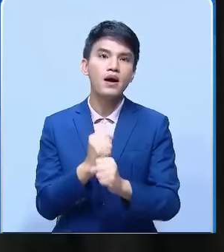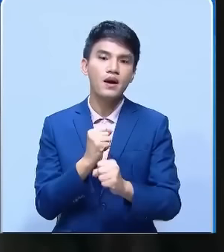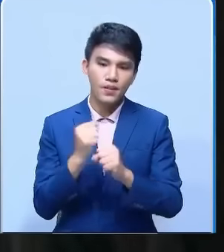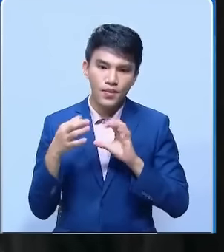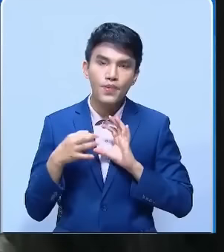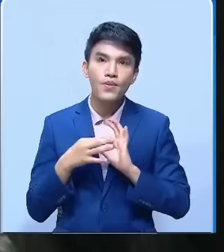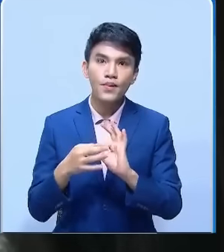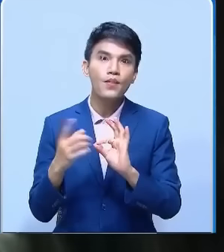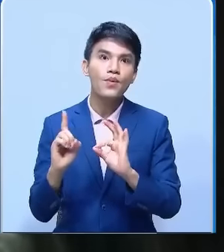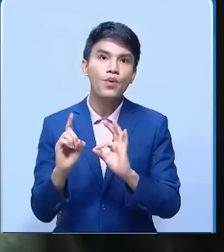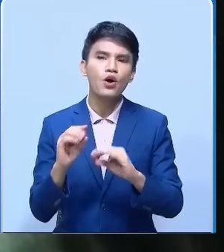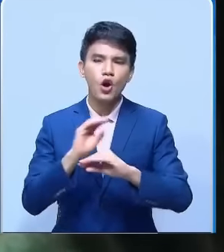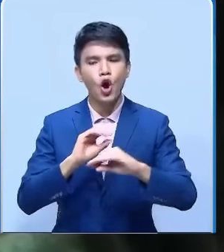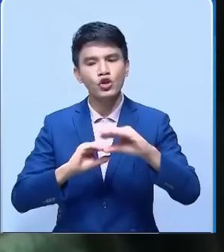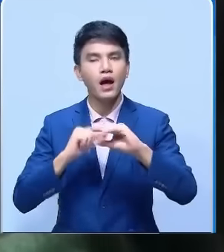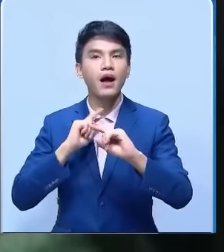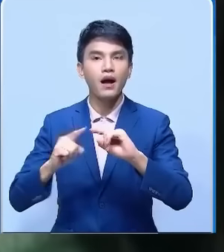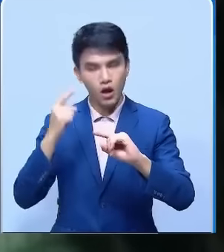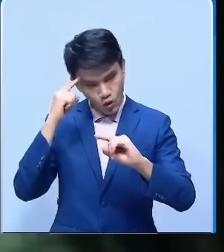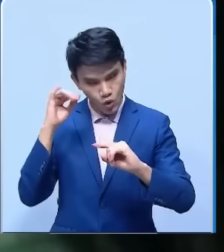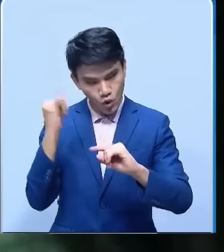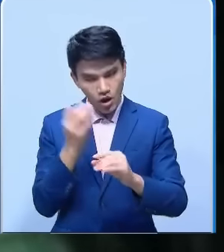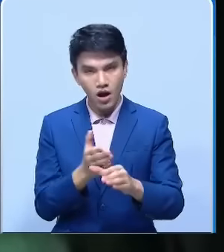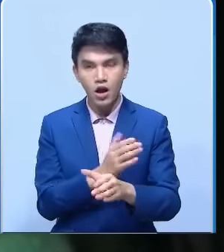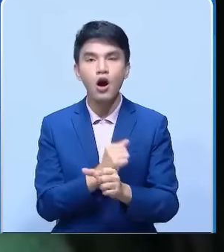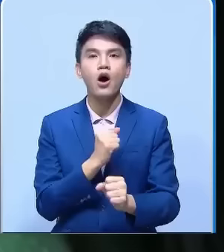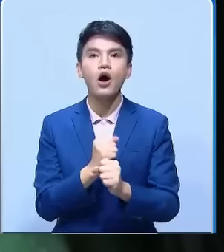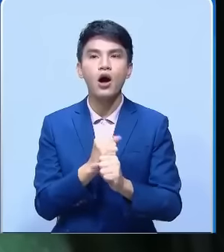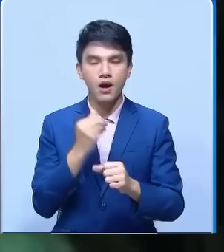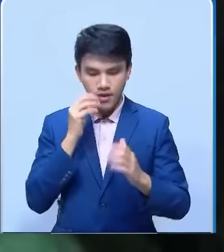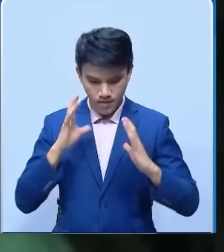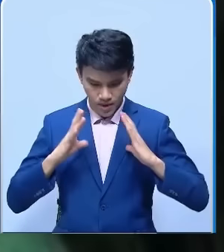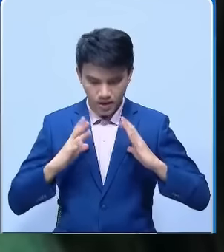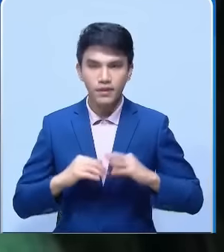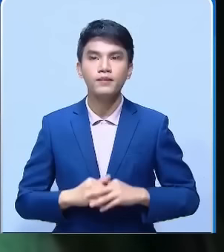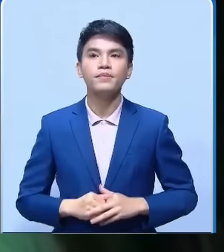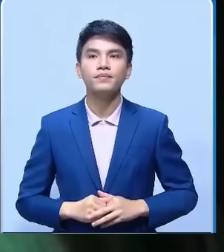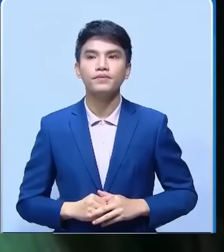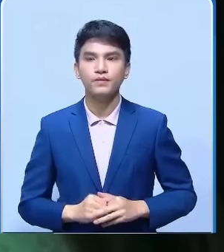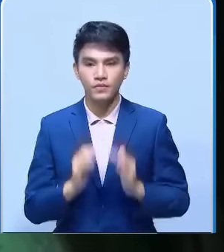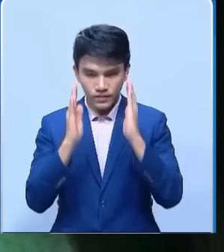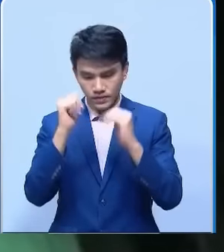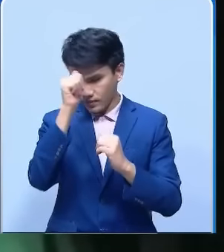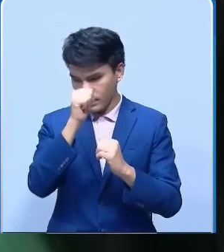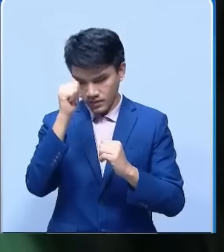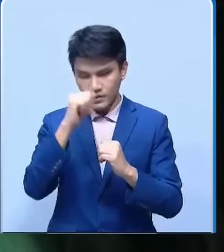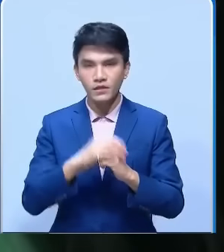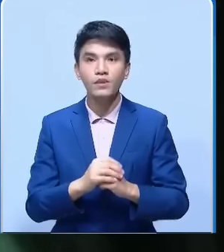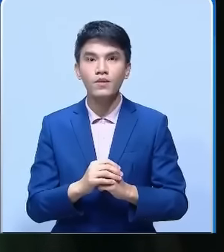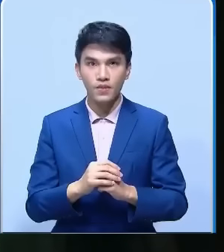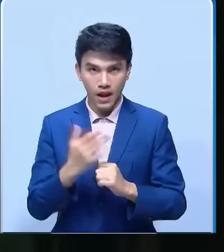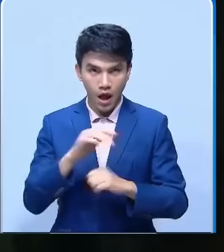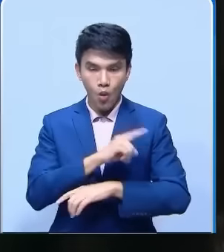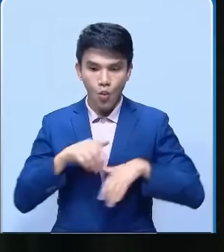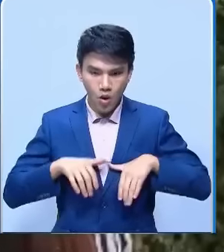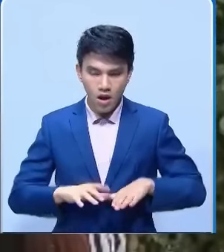อสังหาริมทรัพย์รู้จักกันเพราะว่าเธอเคยไปทำความสะอาดบ้านพักให้กับผู้ก่อเหตุที่เป็นชายชาวอินเดียเนี่ยนะครับจนวันเกิดของเธ